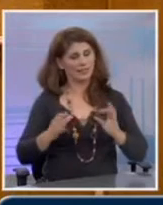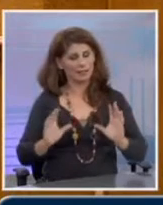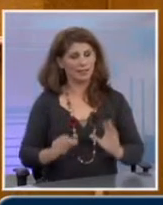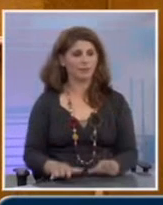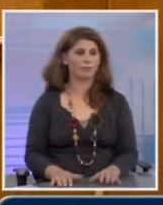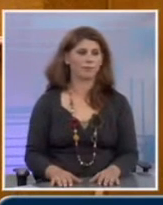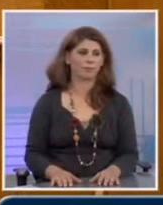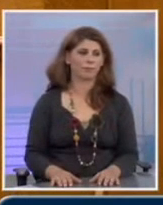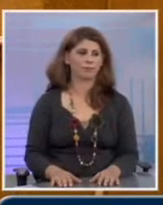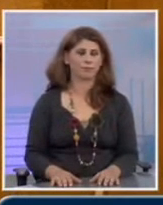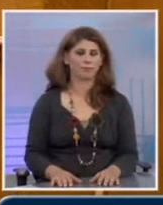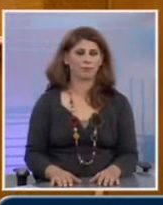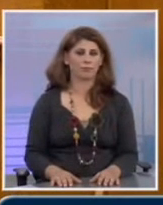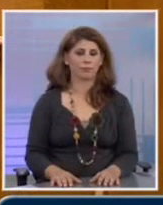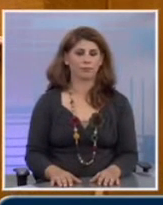Υπάρχει μια